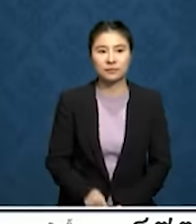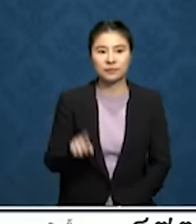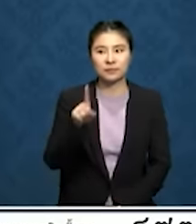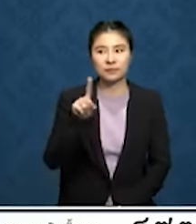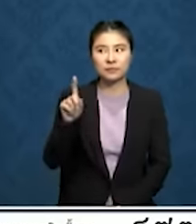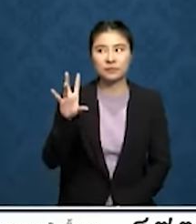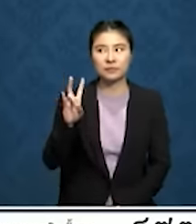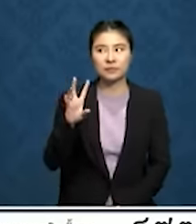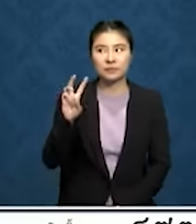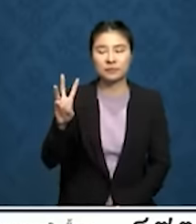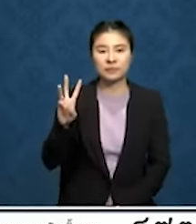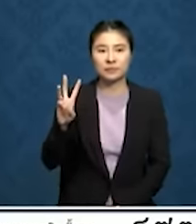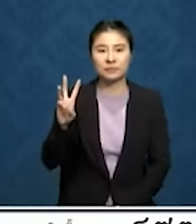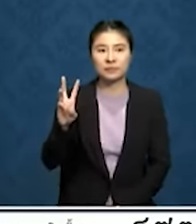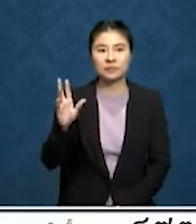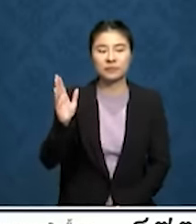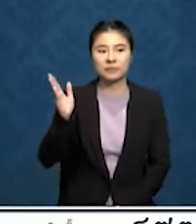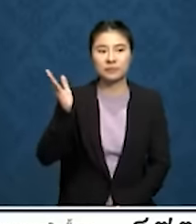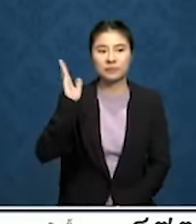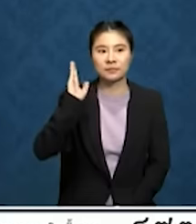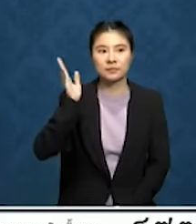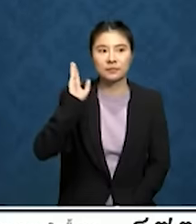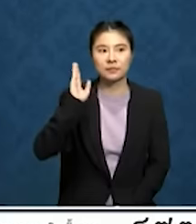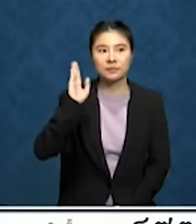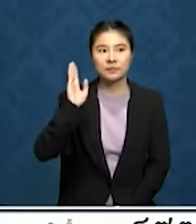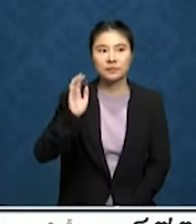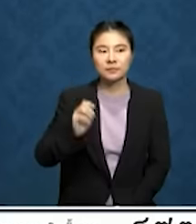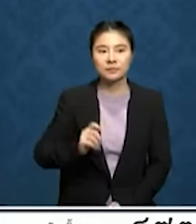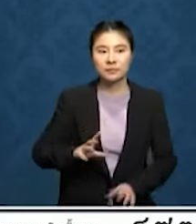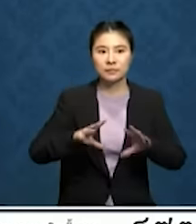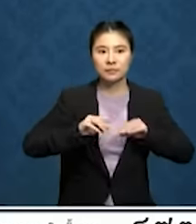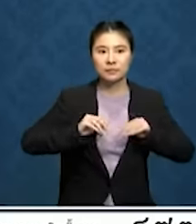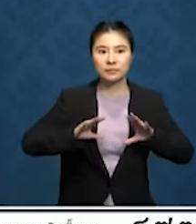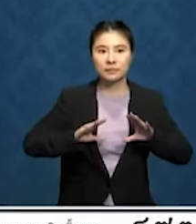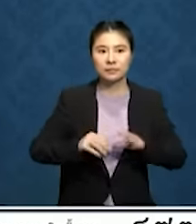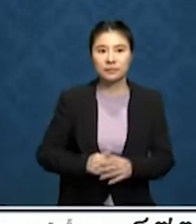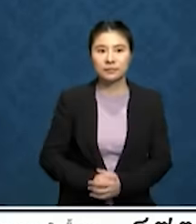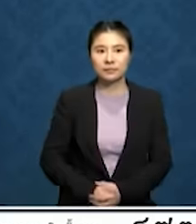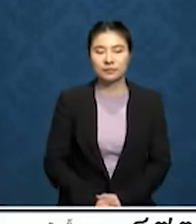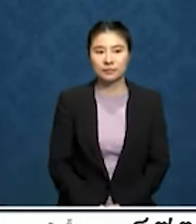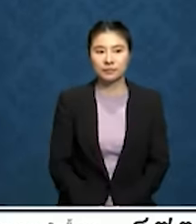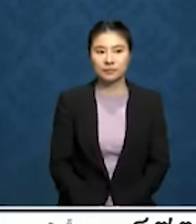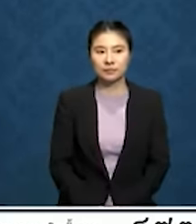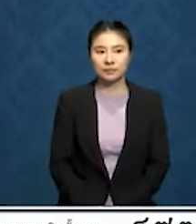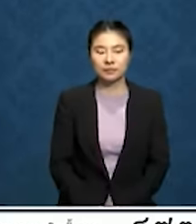176นายนพดลทิพยชน ไม่เห็นชอบครับ